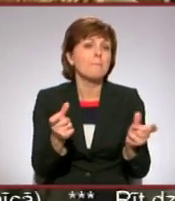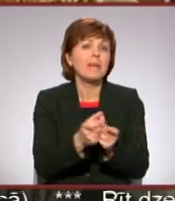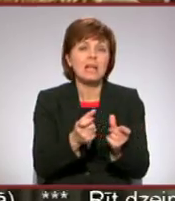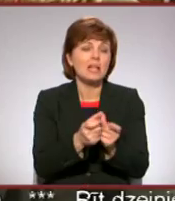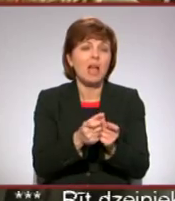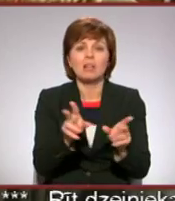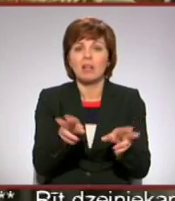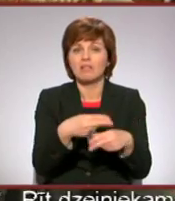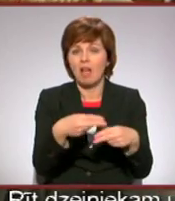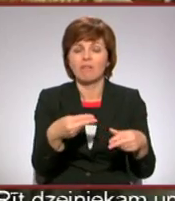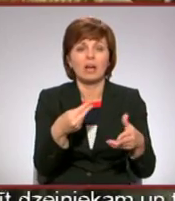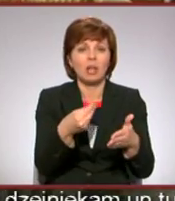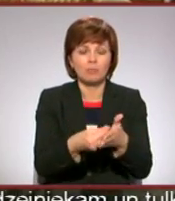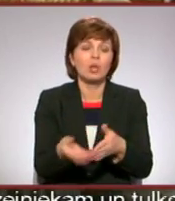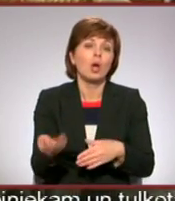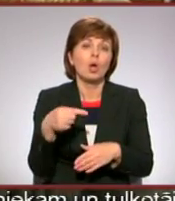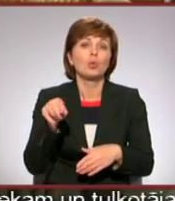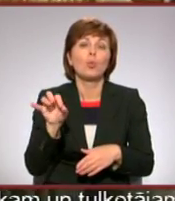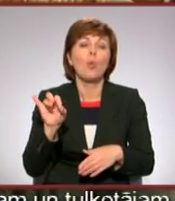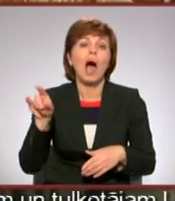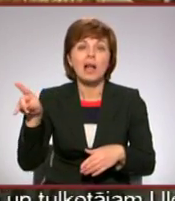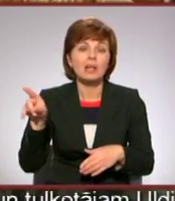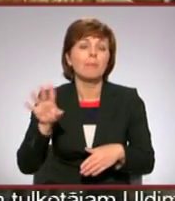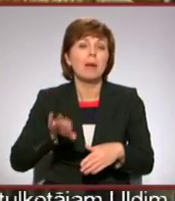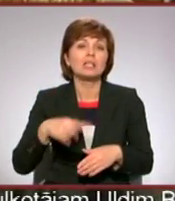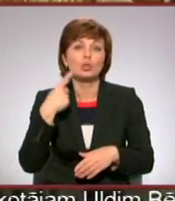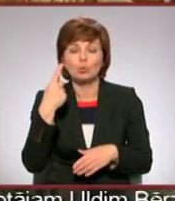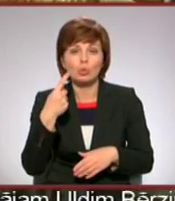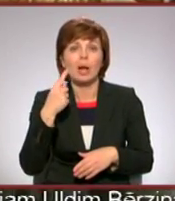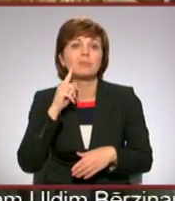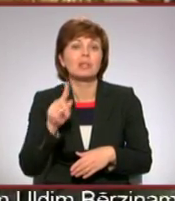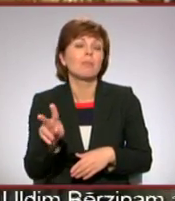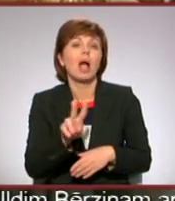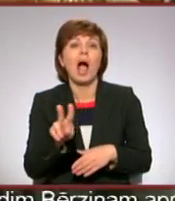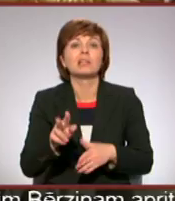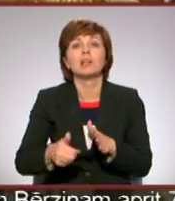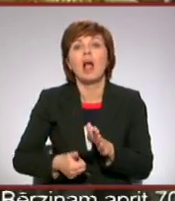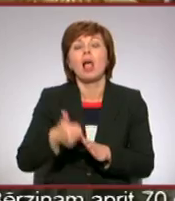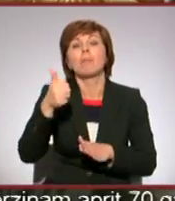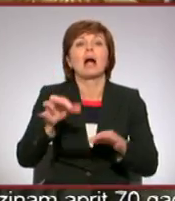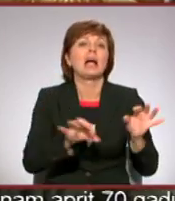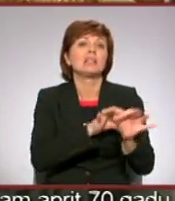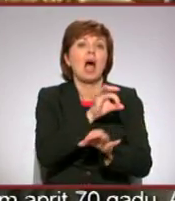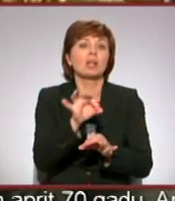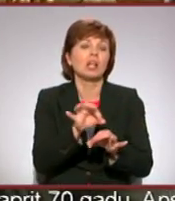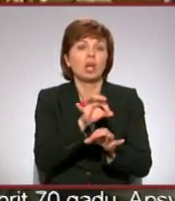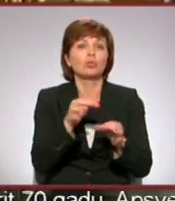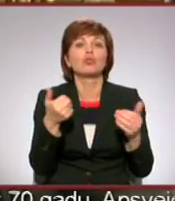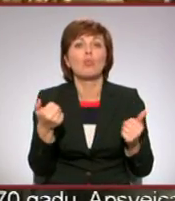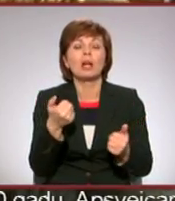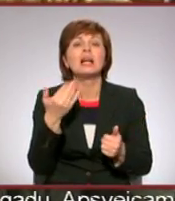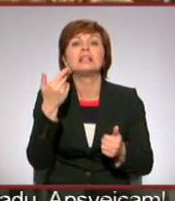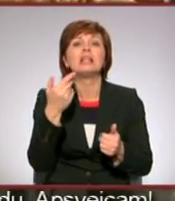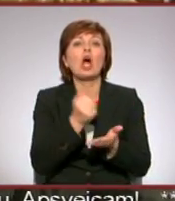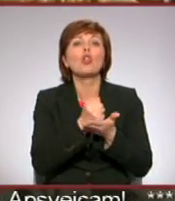iekasēta. Visu laipni aicināt uz torņu. Pēc pāris stundām pilnīgi noteikti mēs zināsim, kas ir labākais Latvijas arhitektūrā šogad. Cik nominācijās?